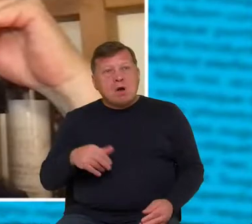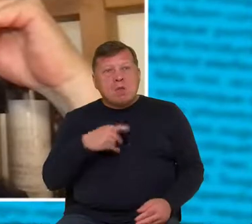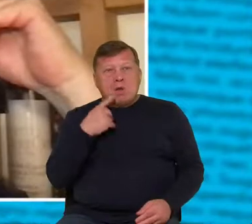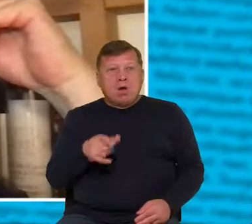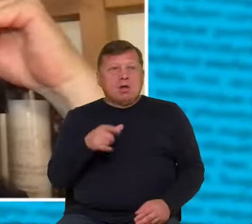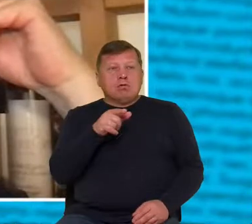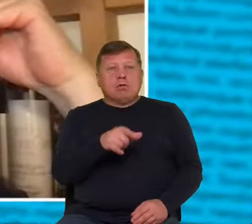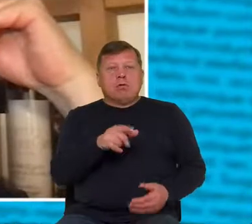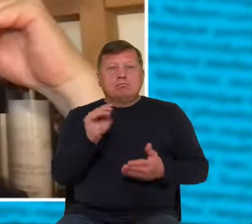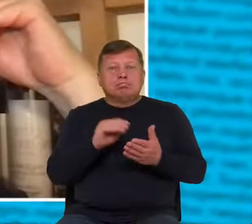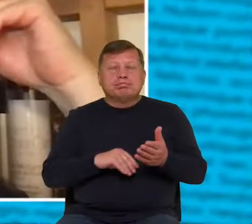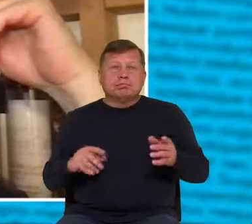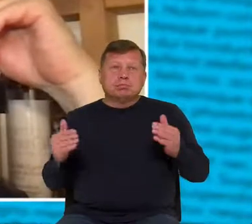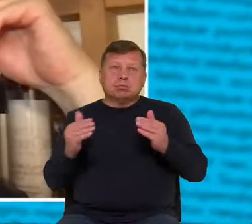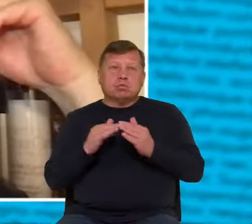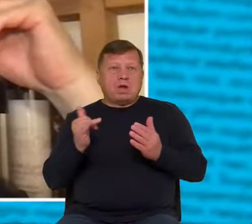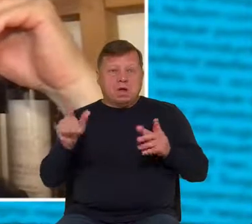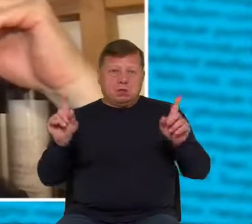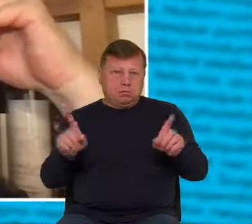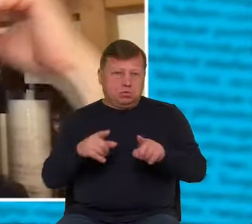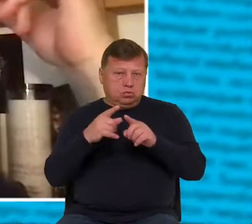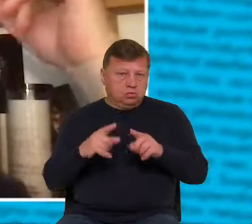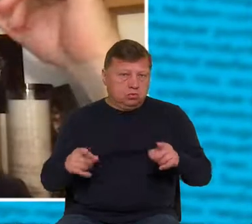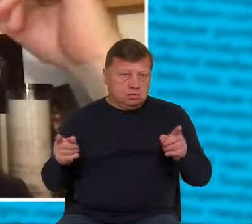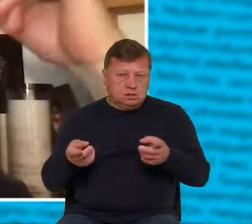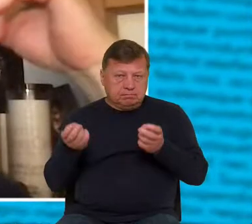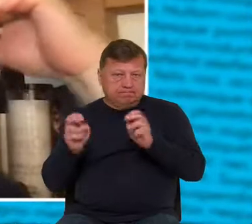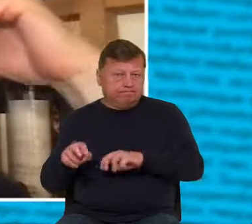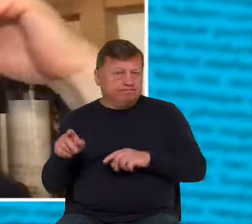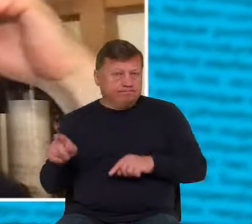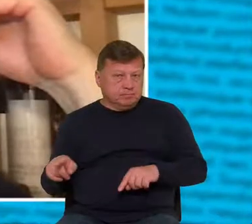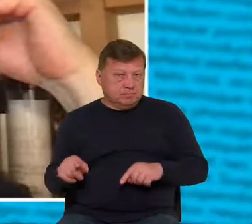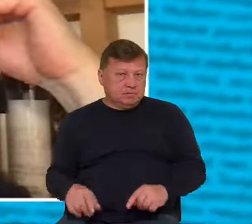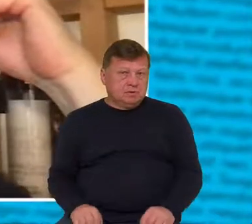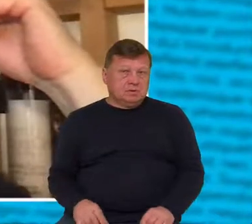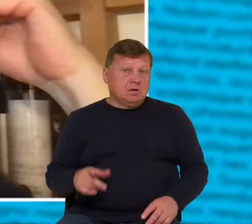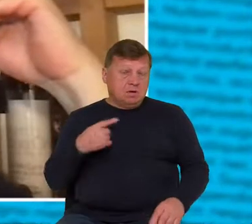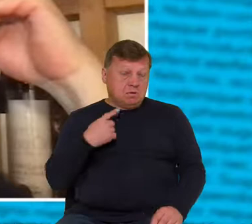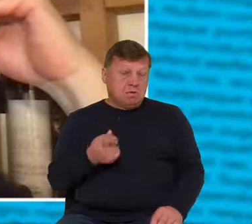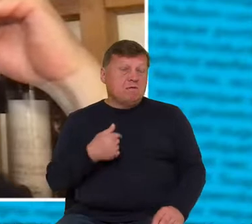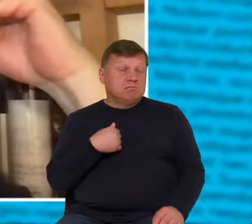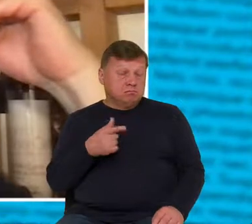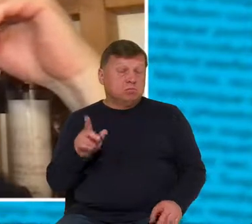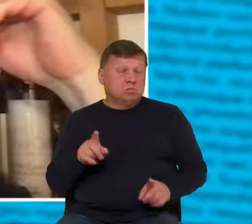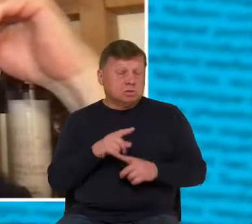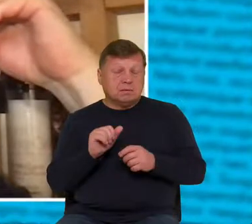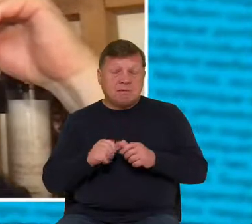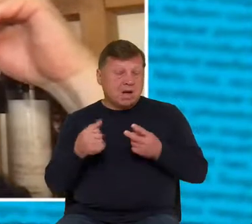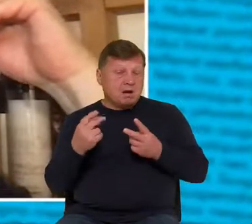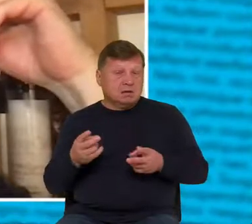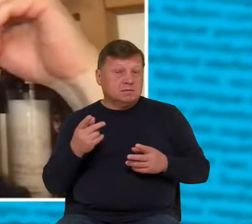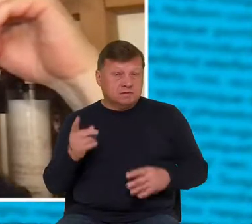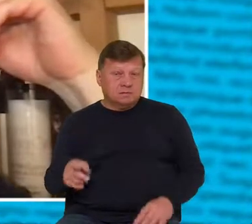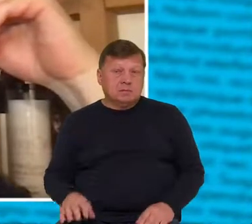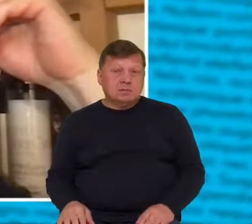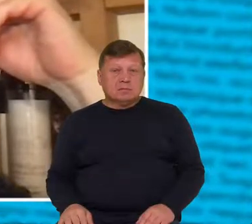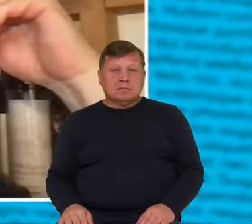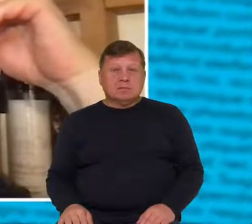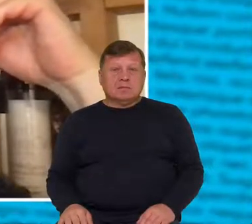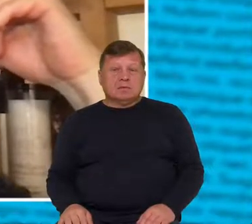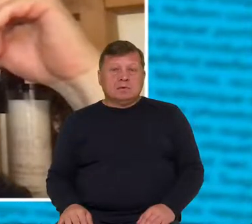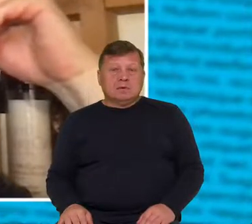sensie. I moim zdaniem muzyka ma olbrzymie znaczenie. Nie chcę tu